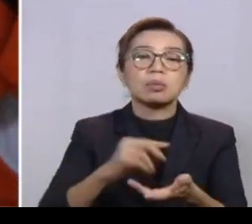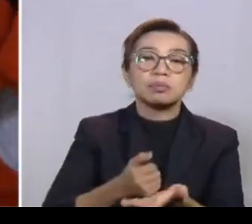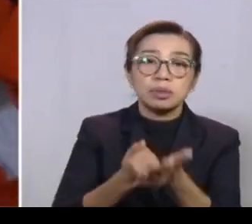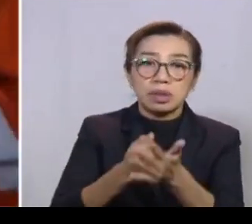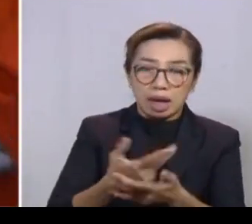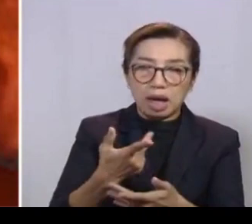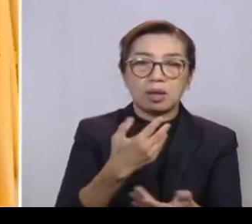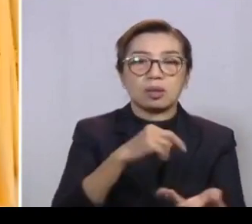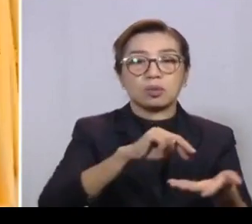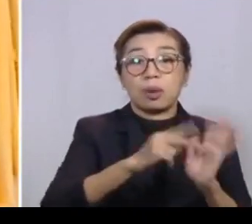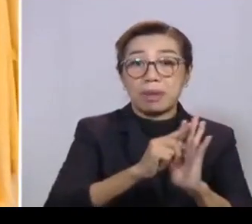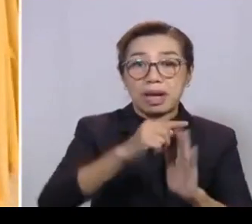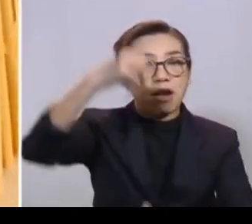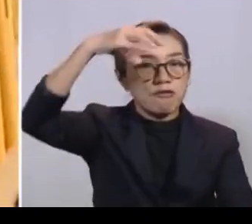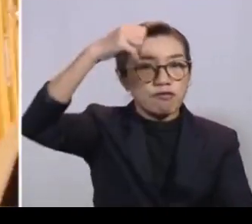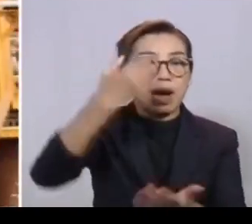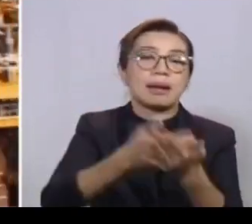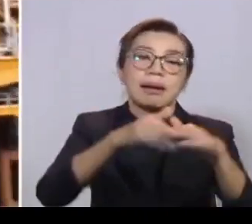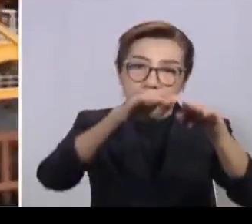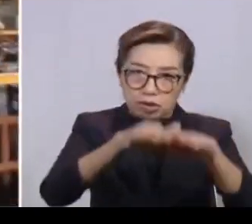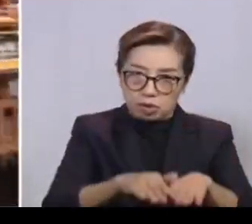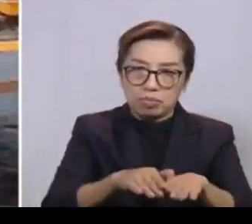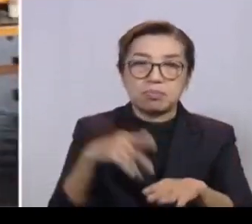ที่จะต่ำลงฮะ